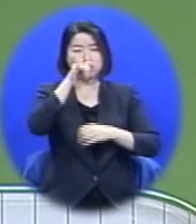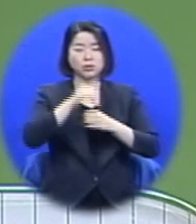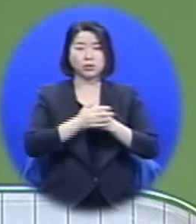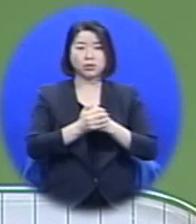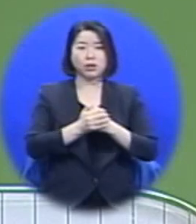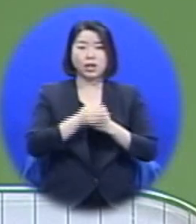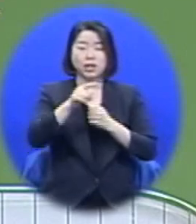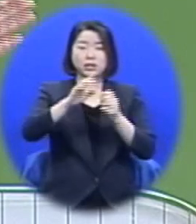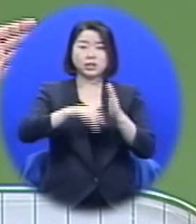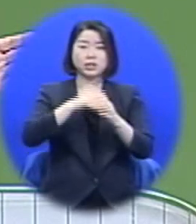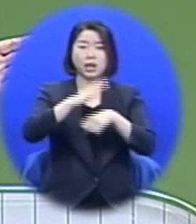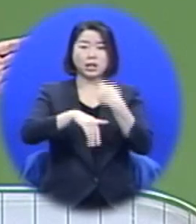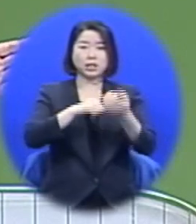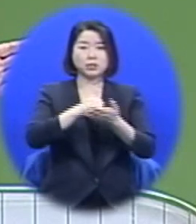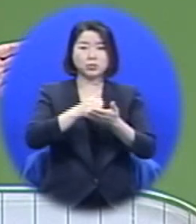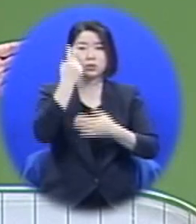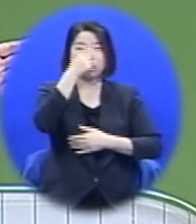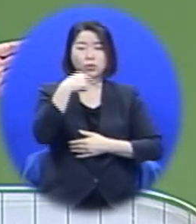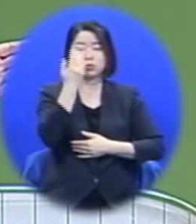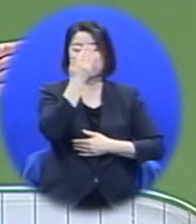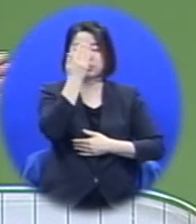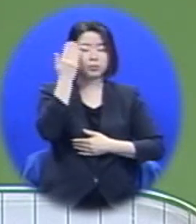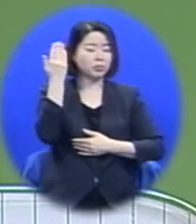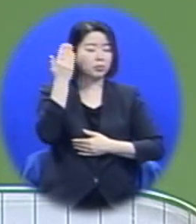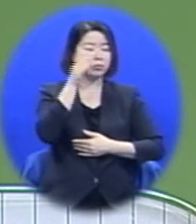하나님은 얼굴을 돌리 셨어요